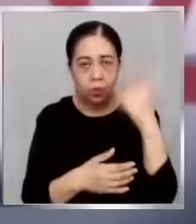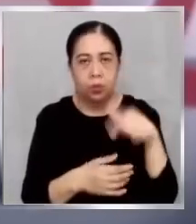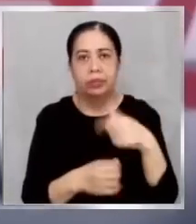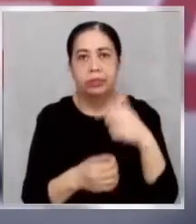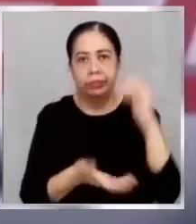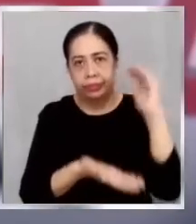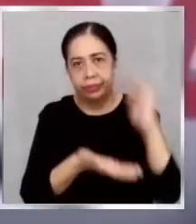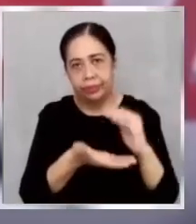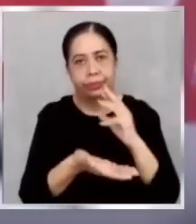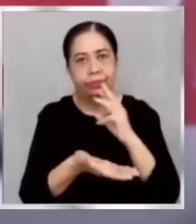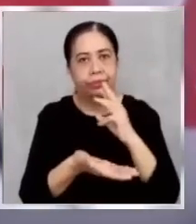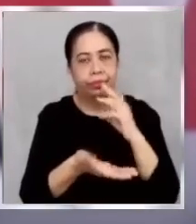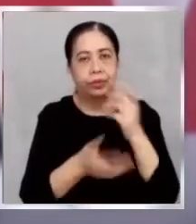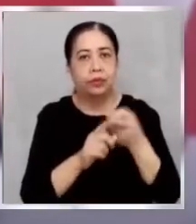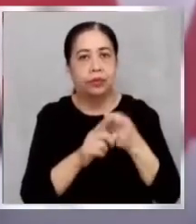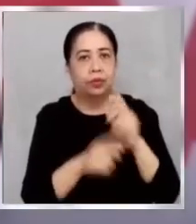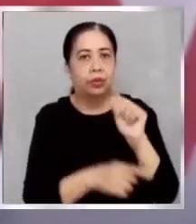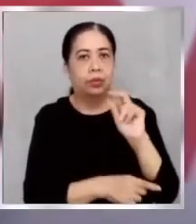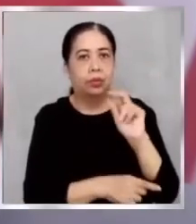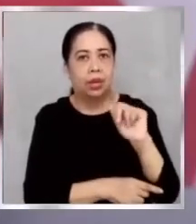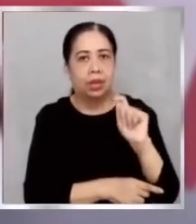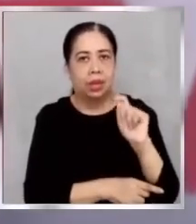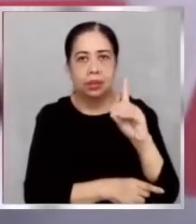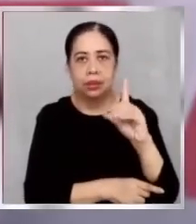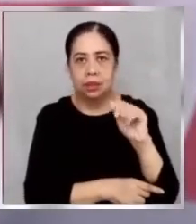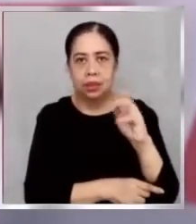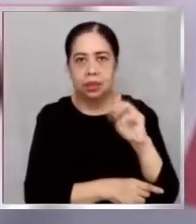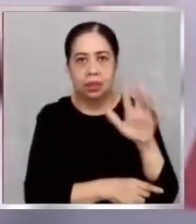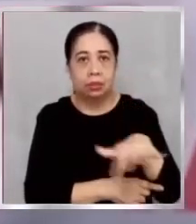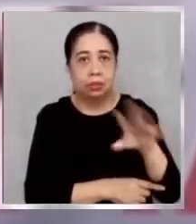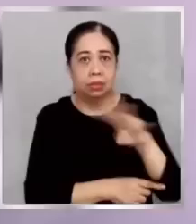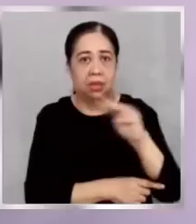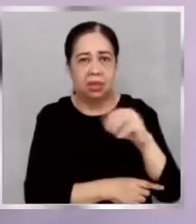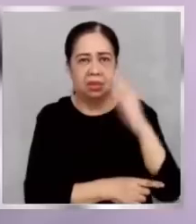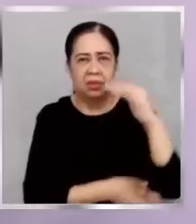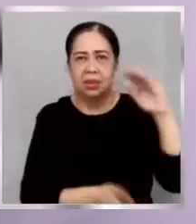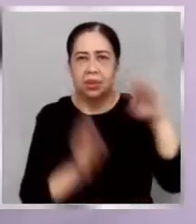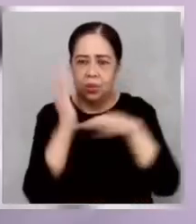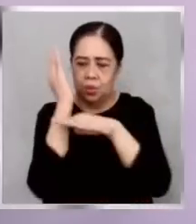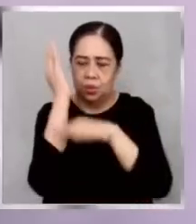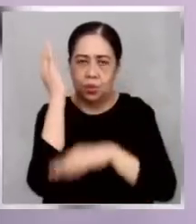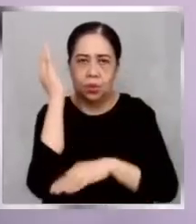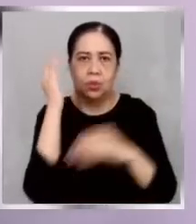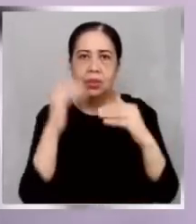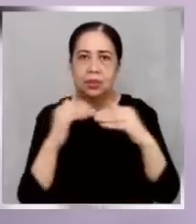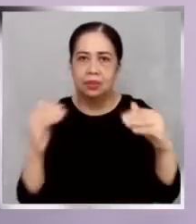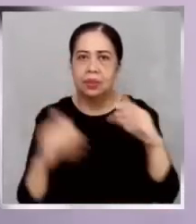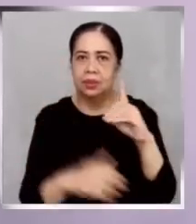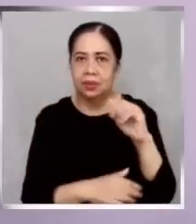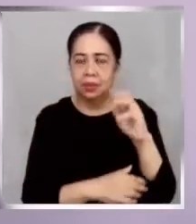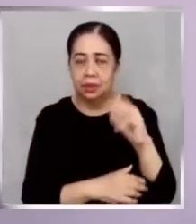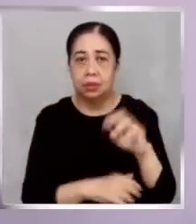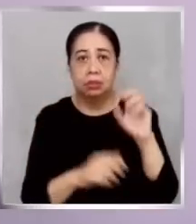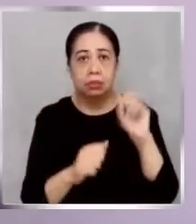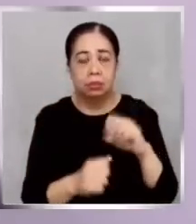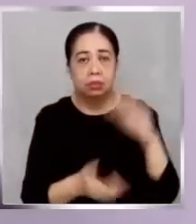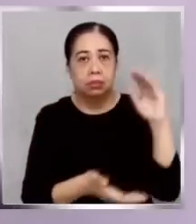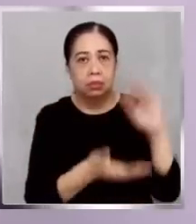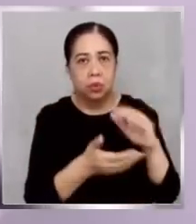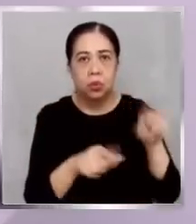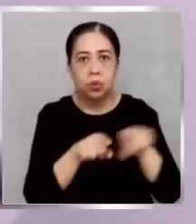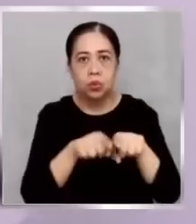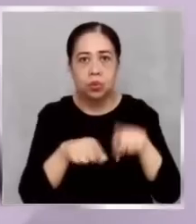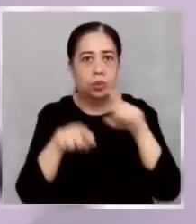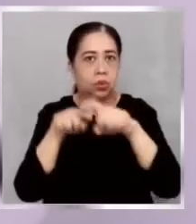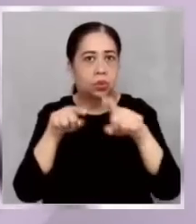alokasyon na angat dam para sa supply ng Metro Manila dahil sa pagbaba ng level nito. Posible ring maapektuhan ang kapasidad ng mga power plant na pinatatakbo